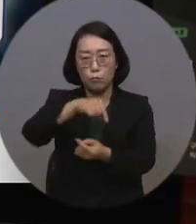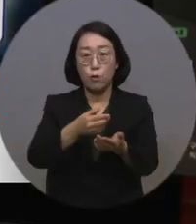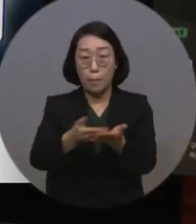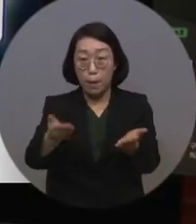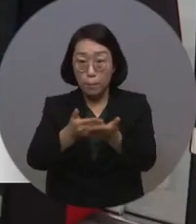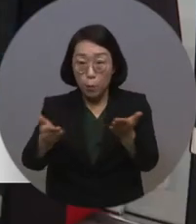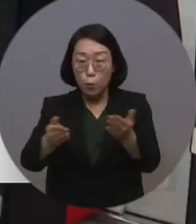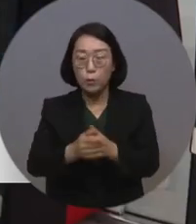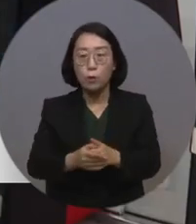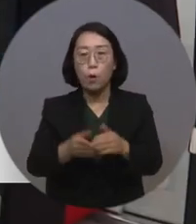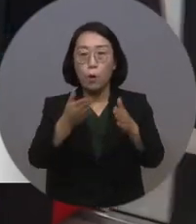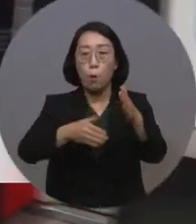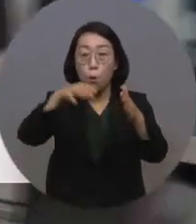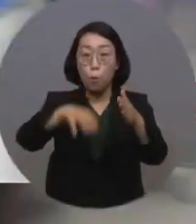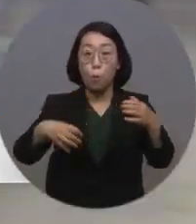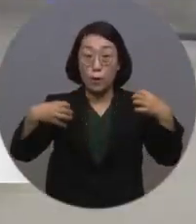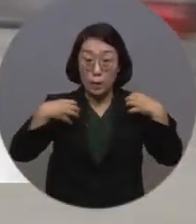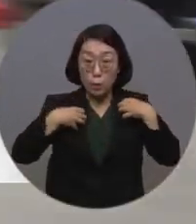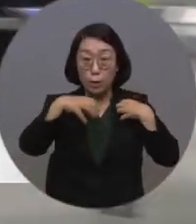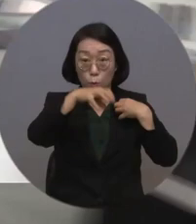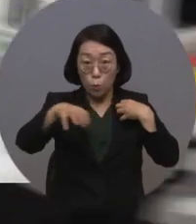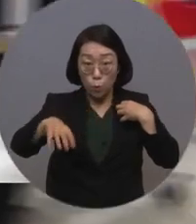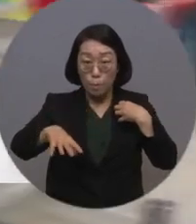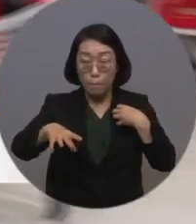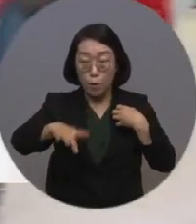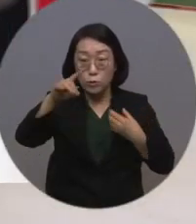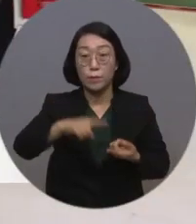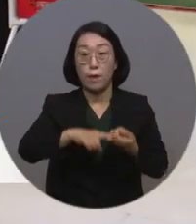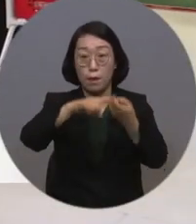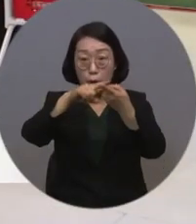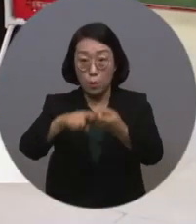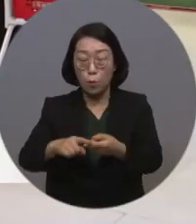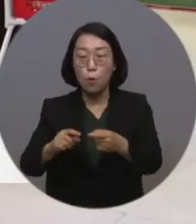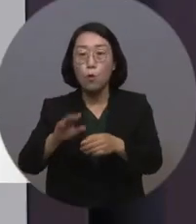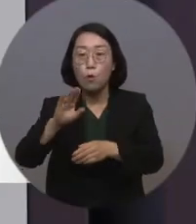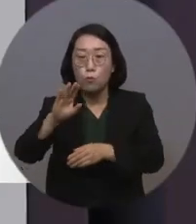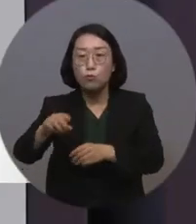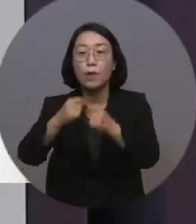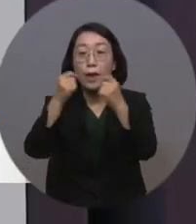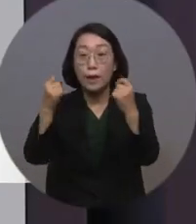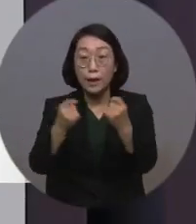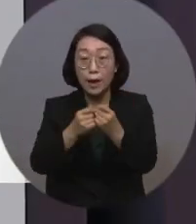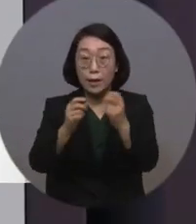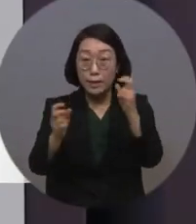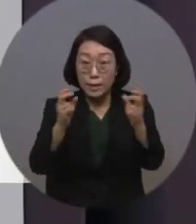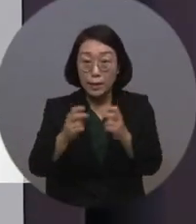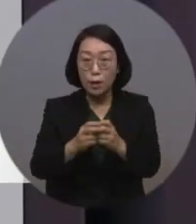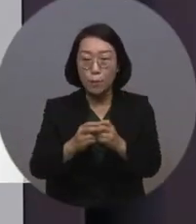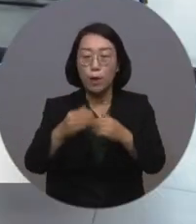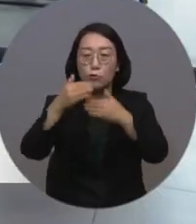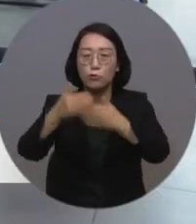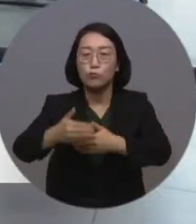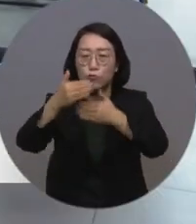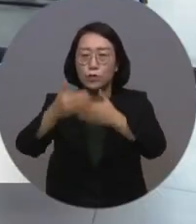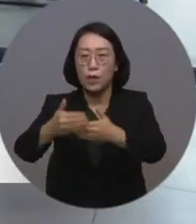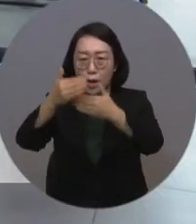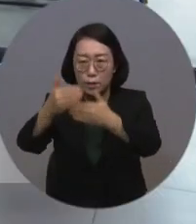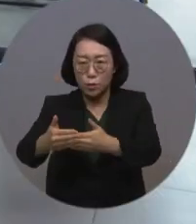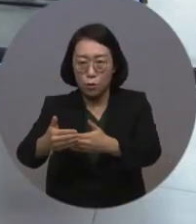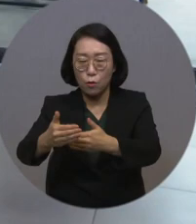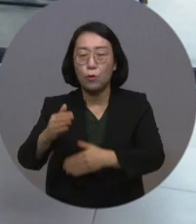공공기관의 우선 적용되며 이후 민간 부분은 규모에 따라 순차적으로 시행될 예정입니다